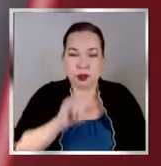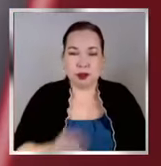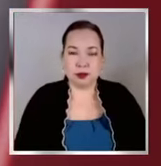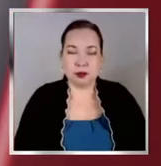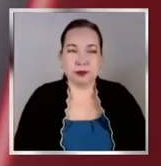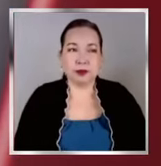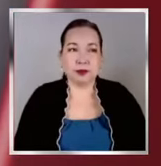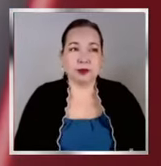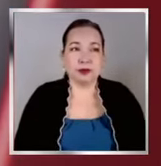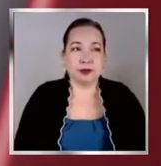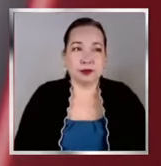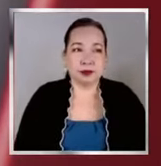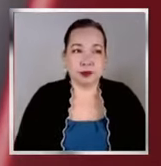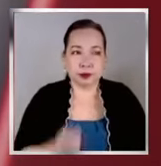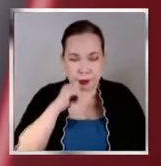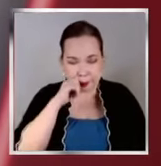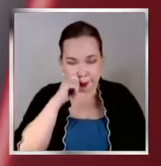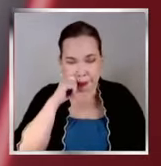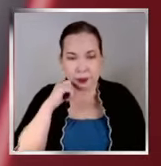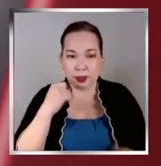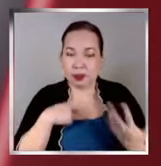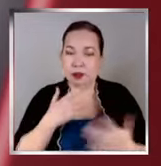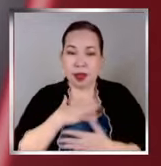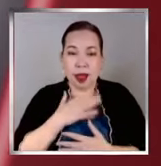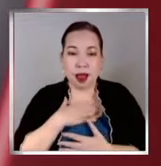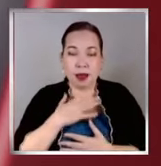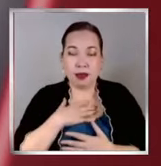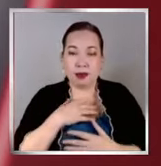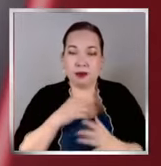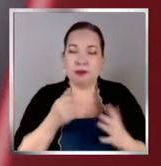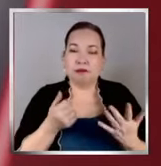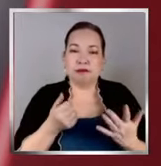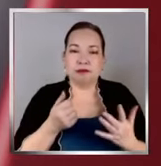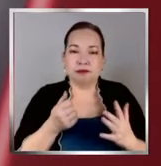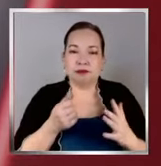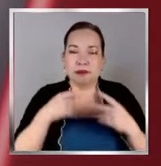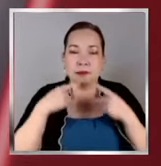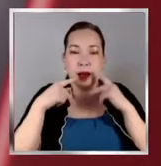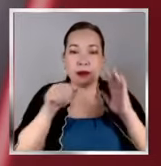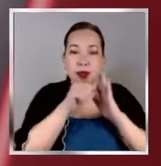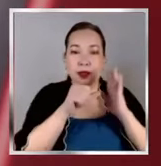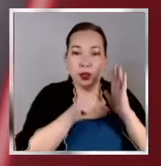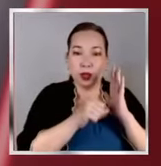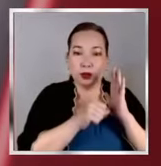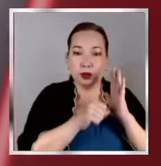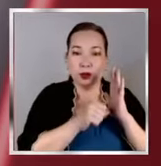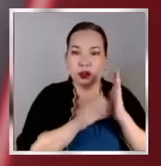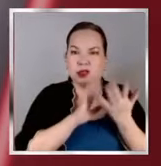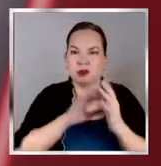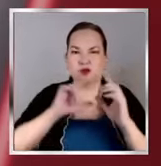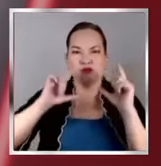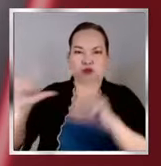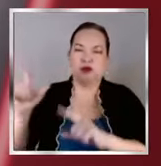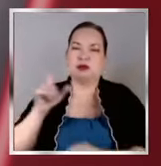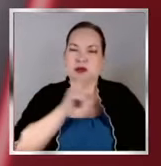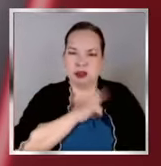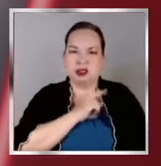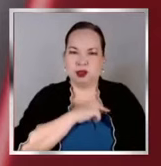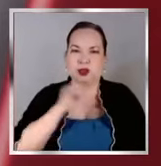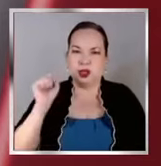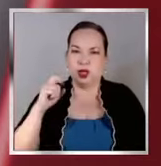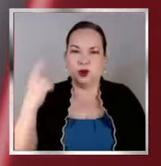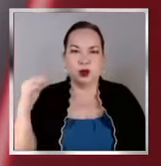Ikinatuwa ng Public Attorney's Office ang hatol na guilty laban sa dating pulis kaluokan kaugnay ng pagpatay kina